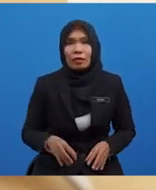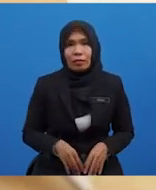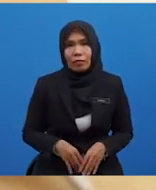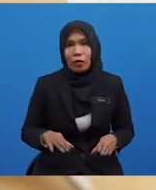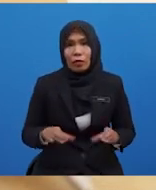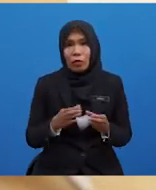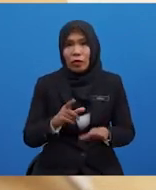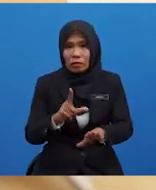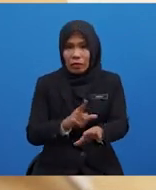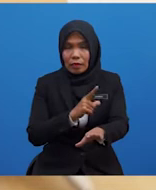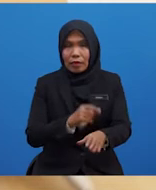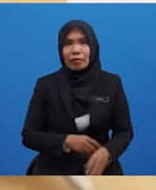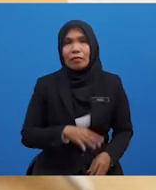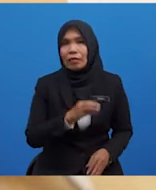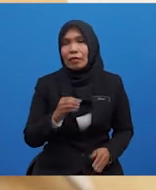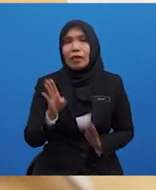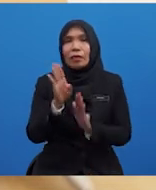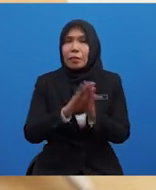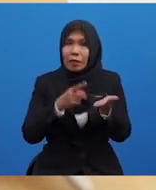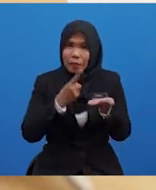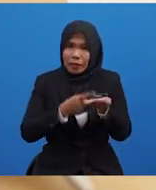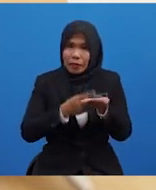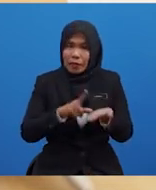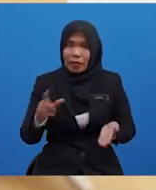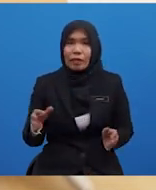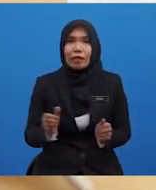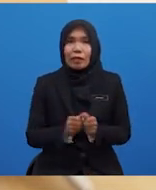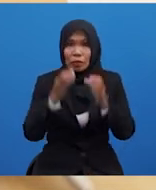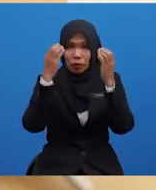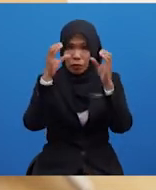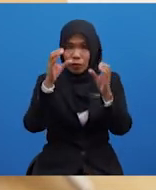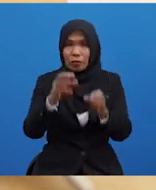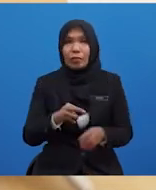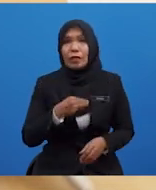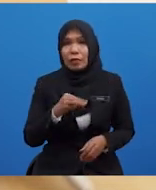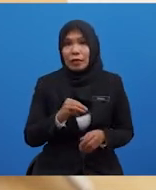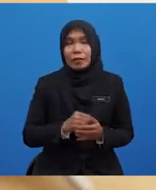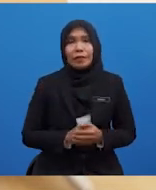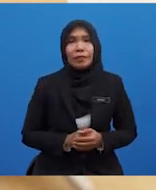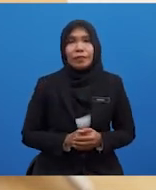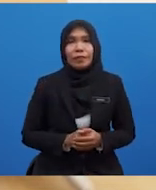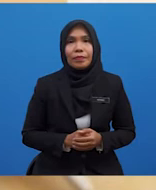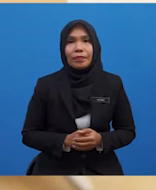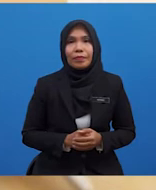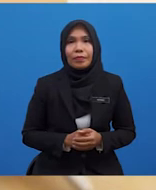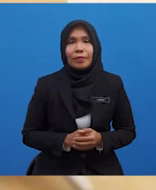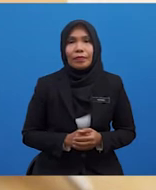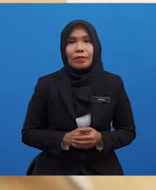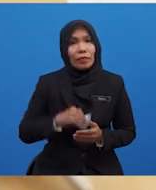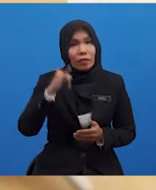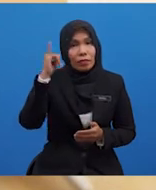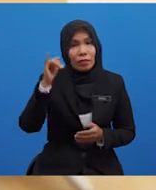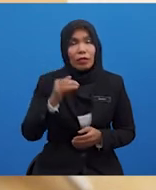latihan dan berbincanglah dengan guru masing-masing. InsyaAllah, kamu akan